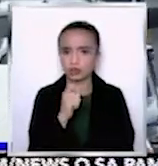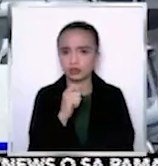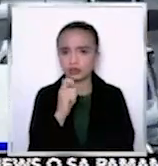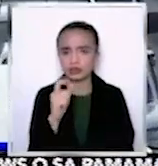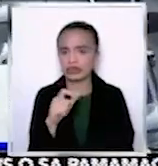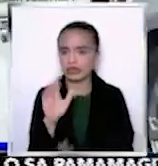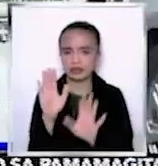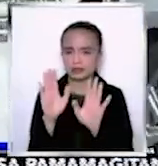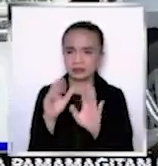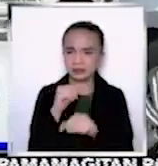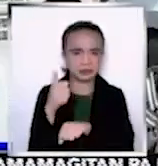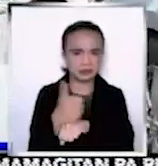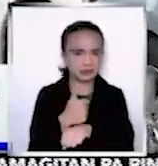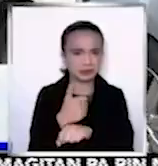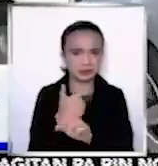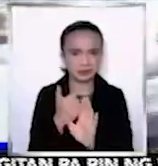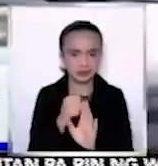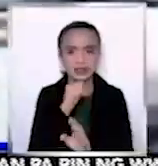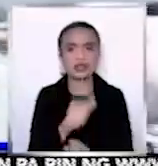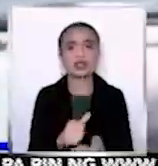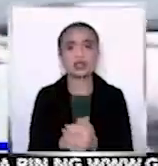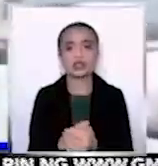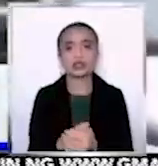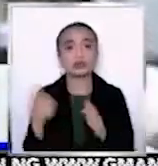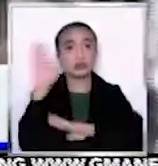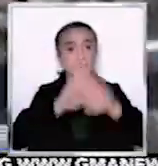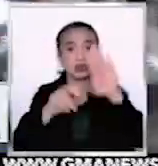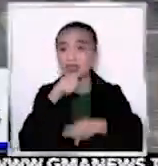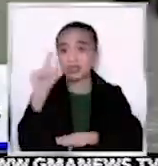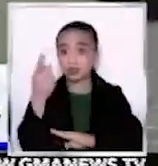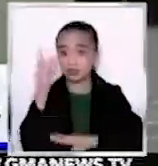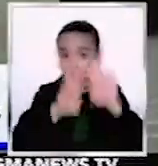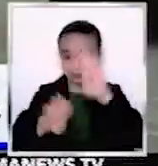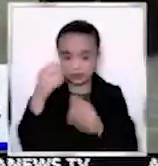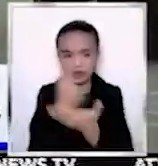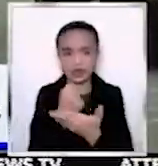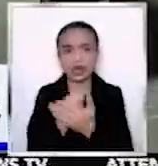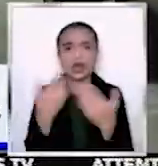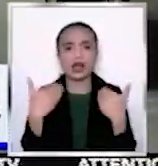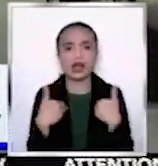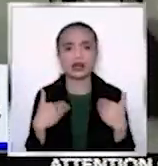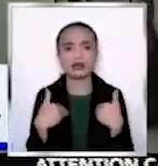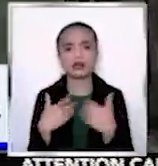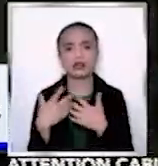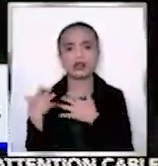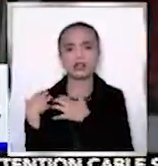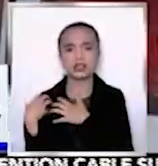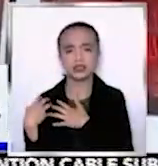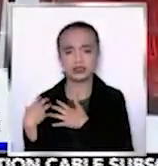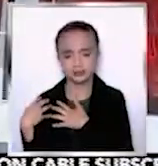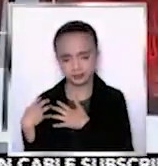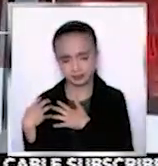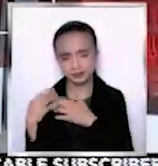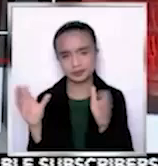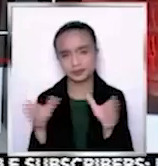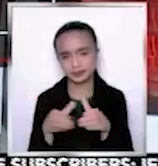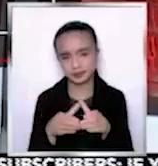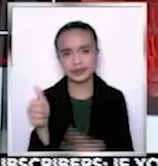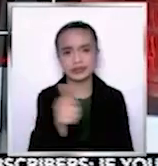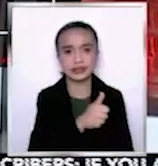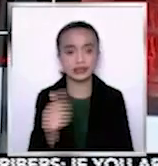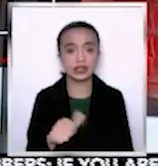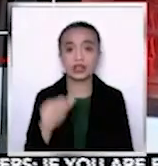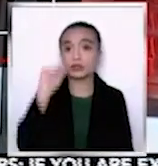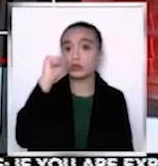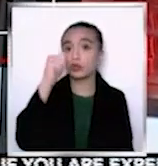Bukod sa problema umano sa pasweldo ng ilan, may nakaamba pang mas malaking pasakit sa sektor ng transportasyon. Bukas, may